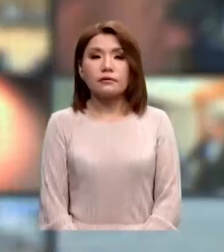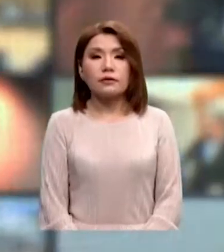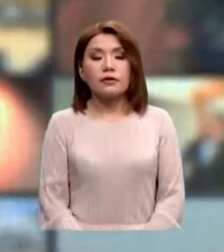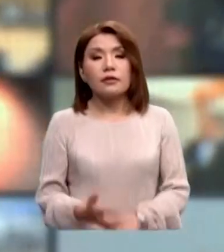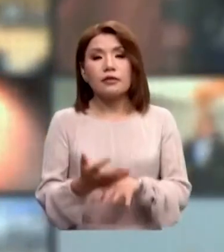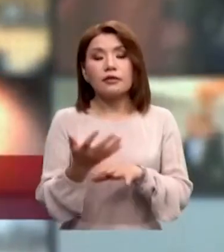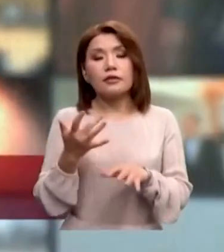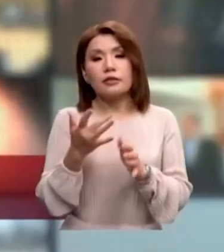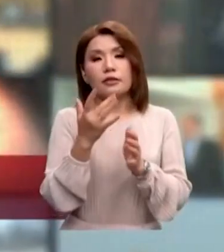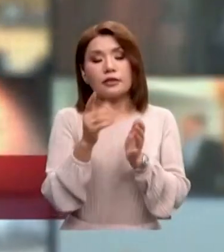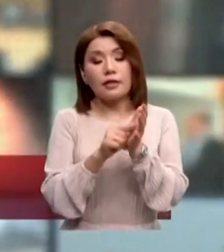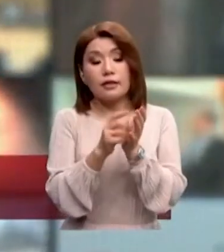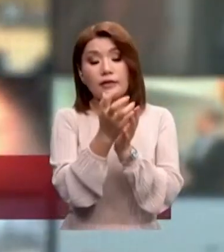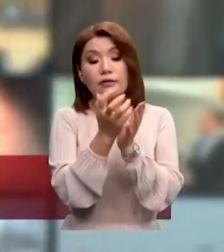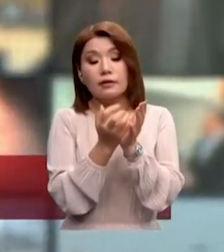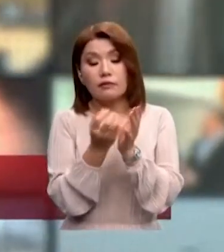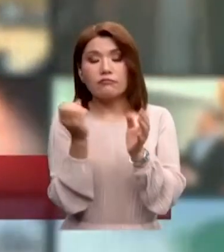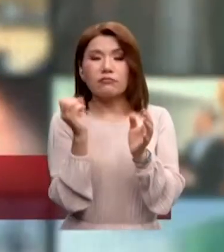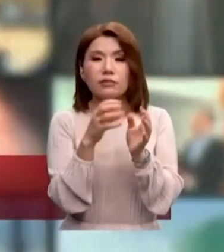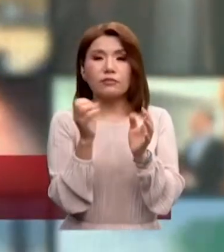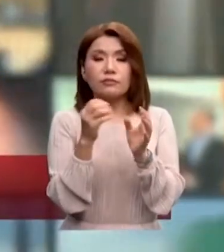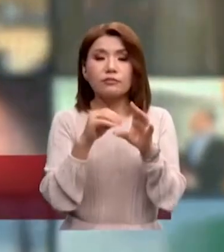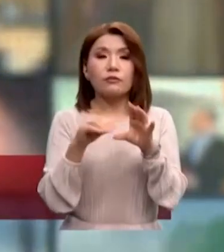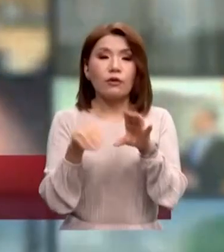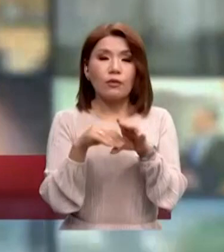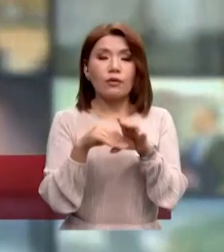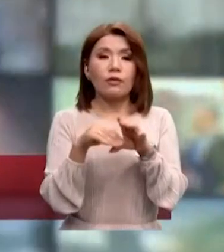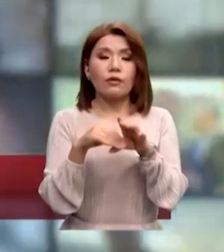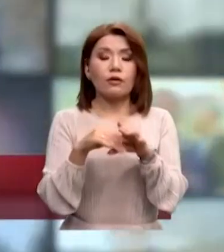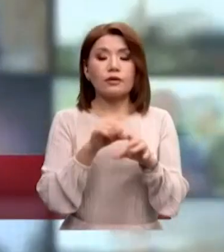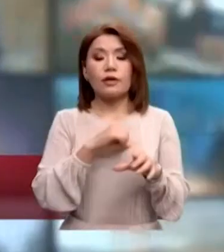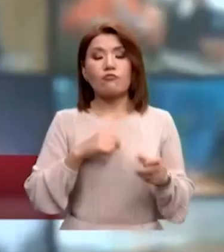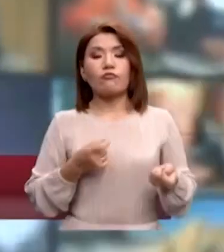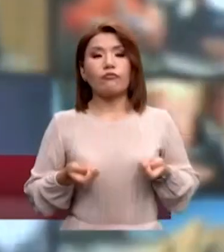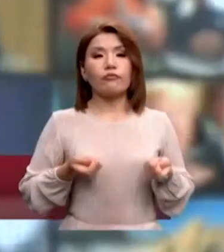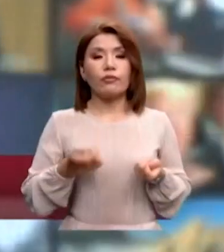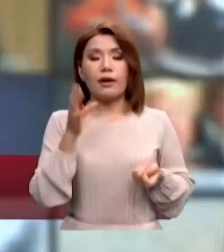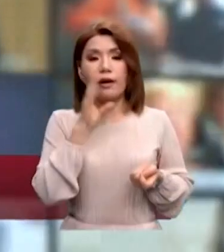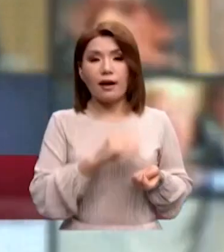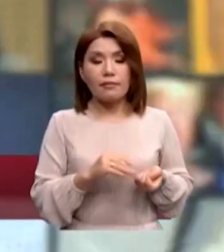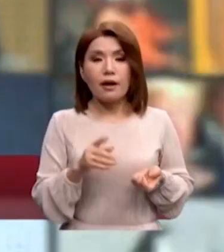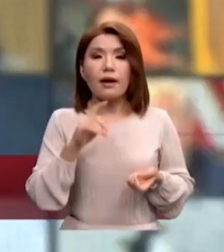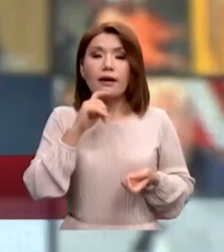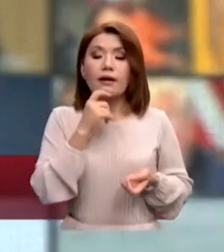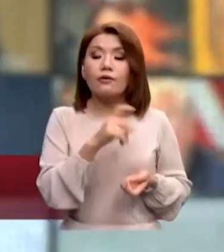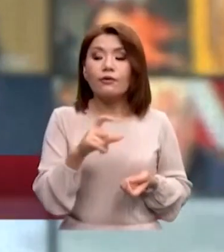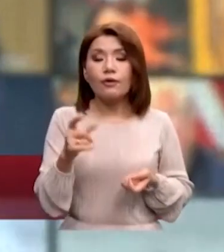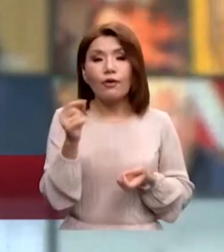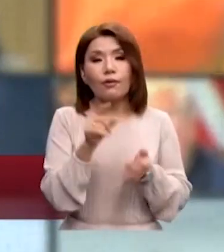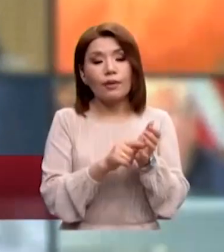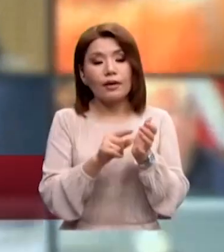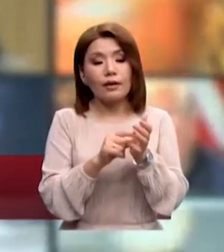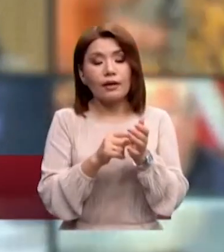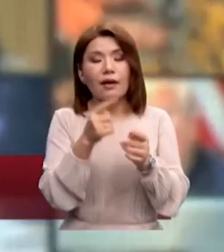Бұдан былай зейнетақы қорының салымшылары өз жинағына билік ете алады. Жаңа заң күшіне енді. Алайда экономистер зейнетақы